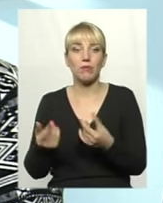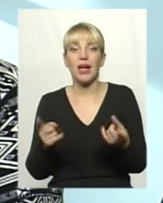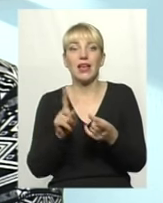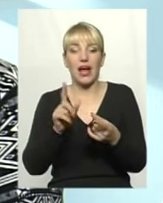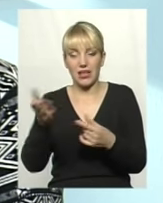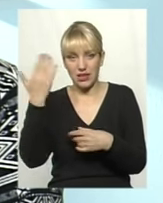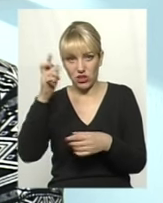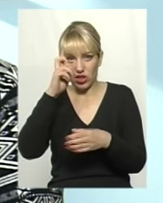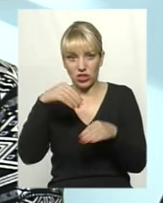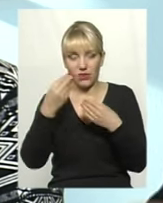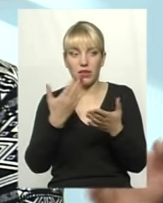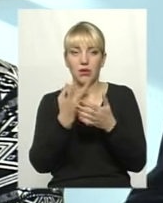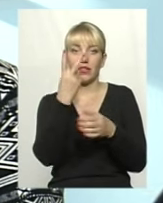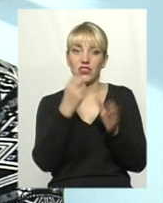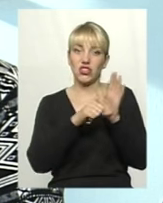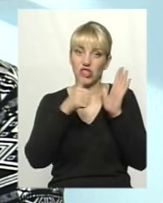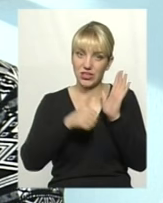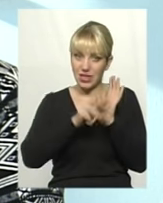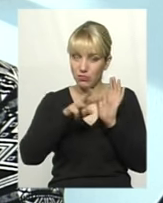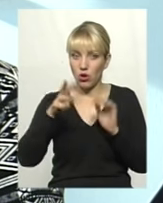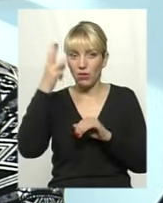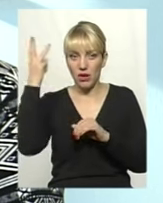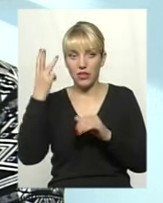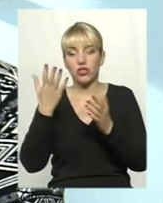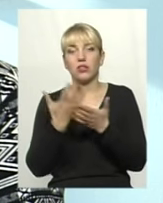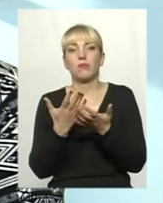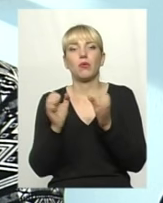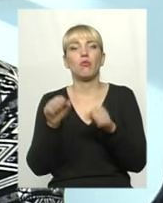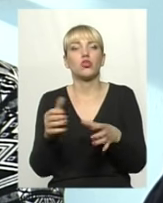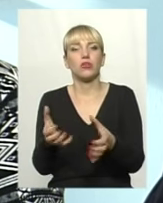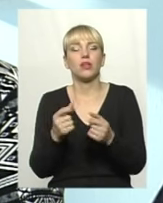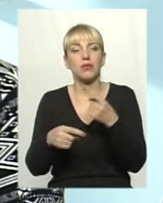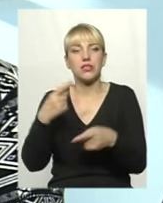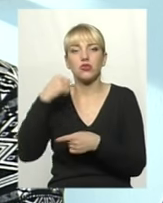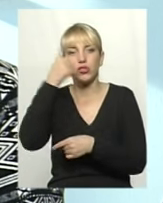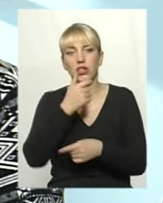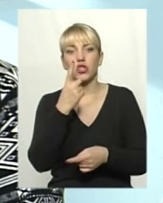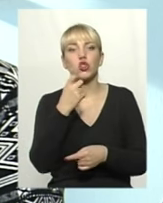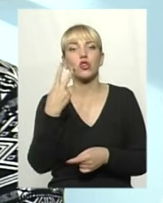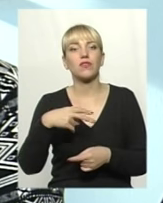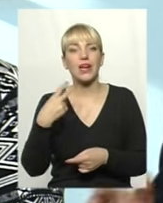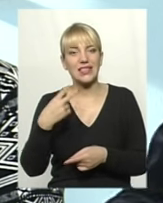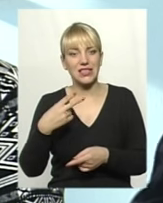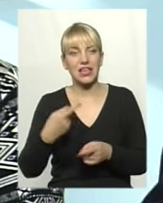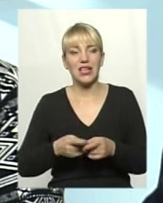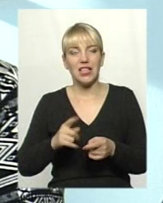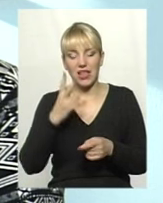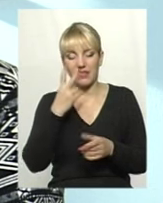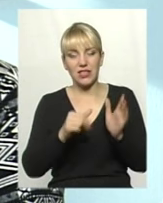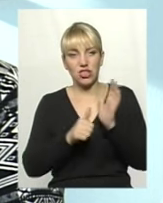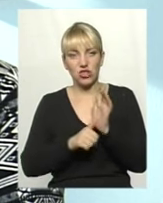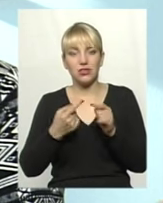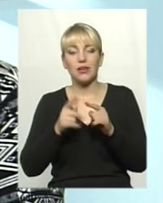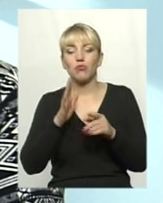умовно кажучи, з 216 мільйонів Хмельниччина отримує 100 чи 120 на 26 вже громад. Це буде суттєво